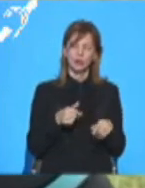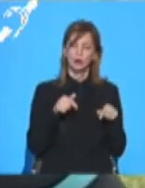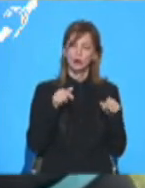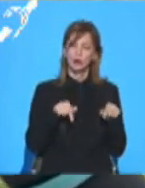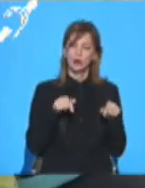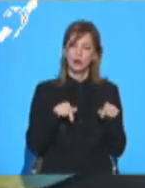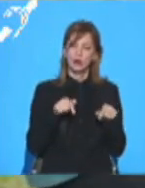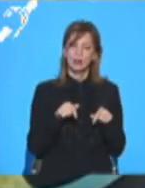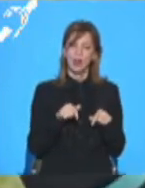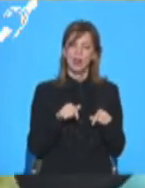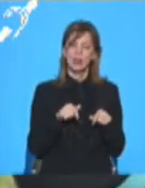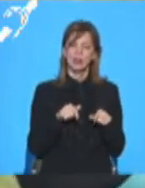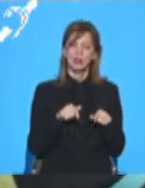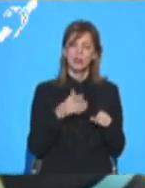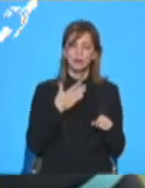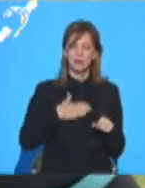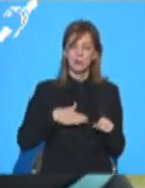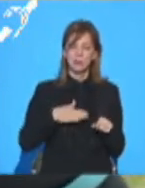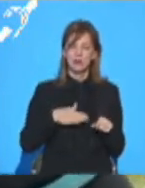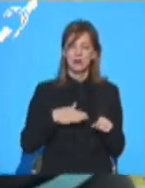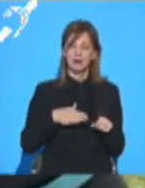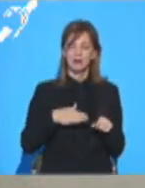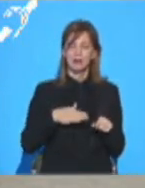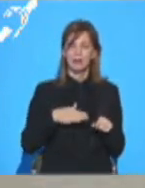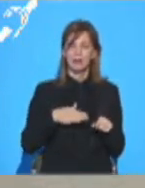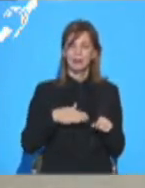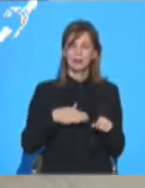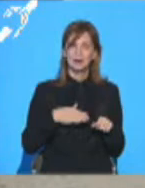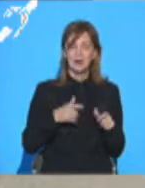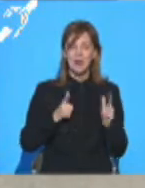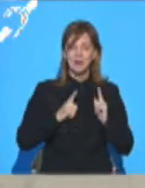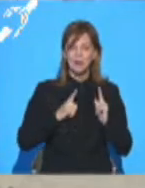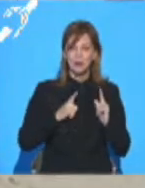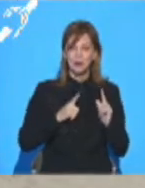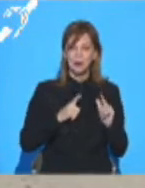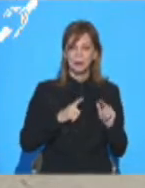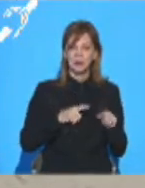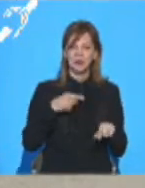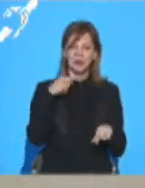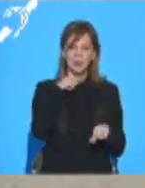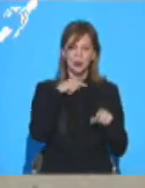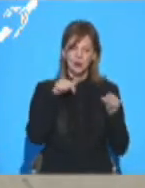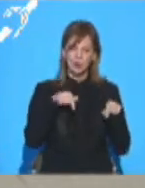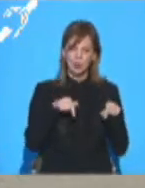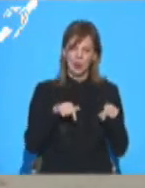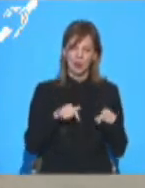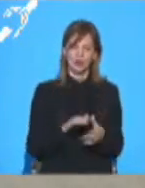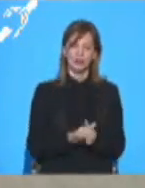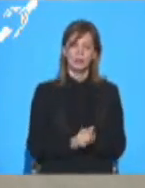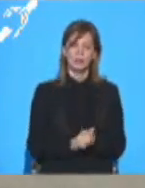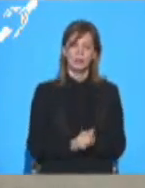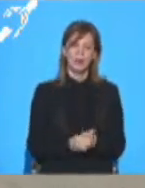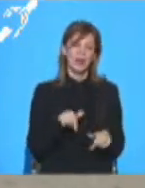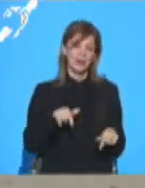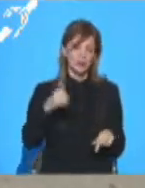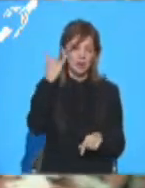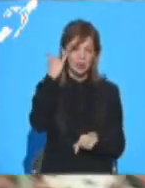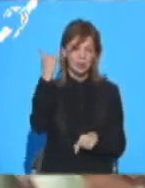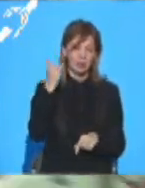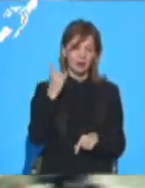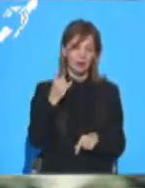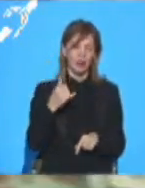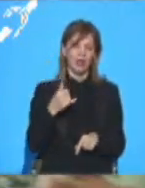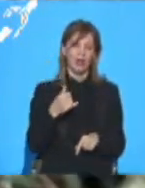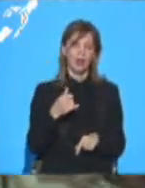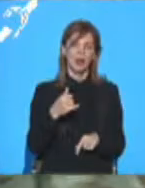localitate, adică vrem să aducem spiritul Crăciunului în Caracal. Demersul militarilor din garnizoana Caracal